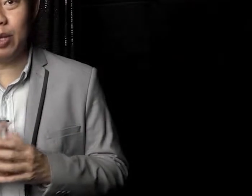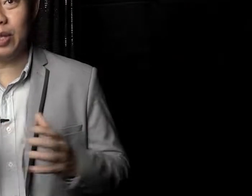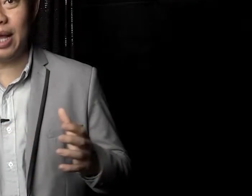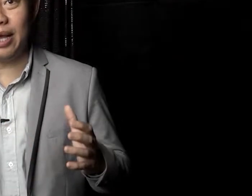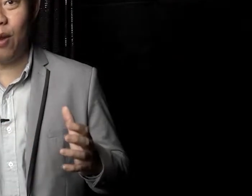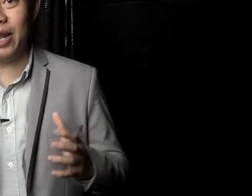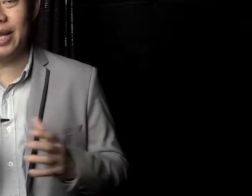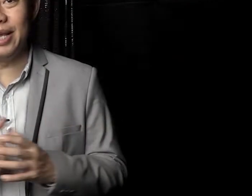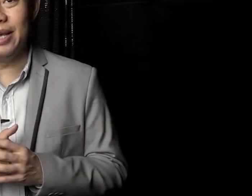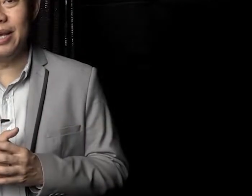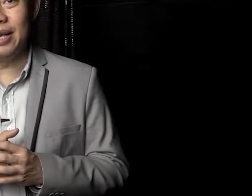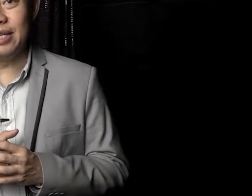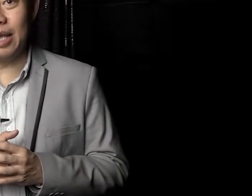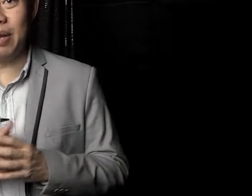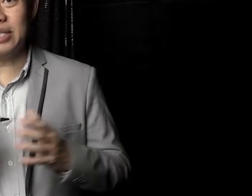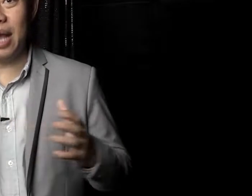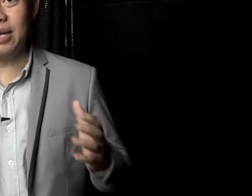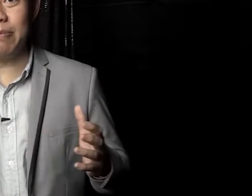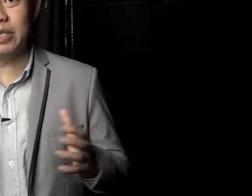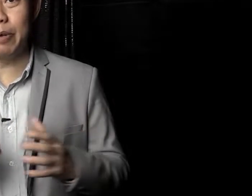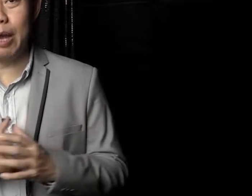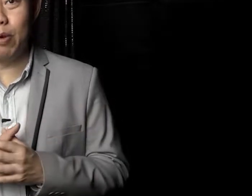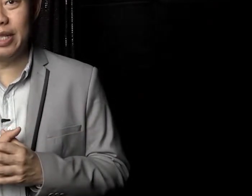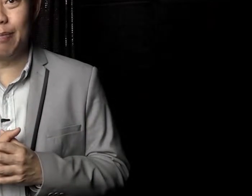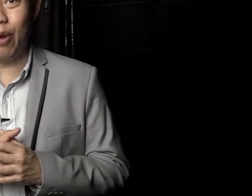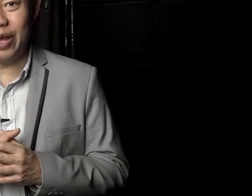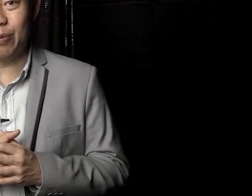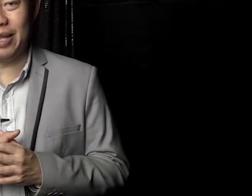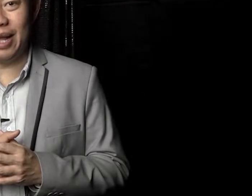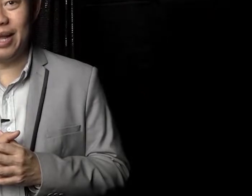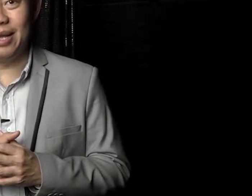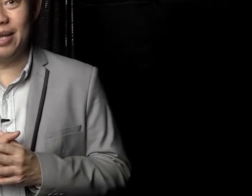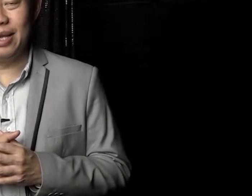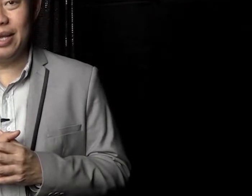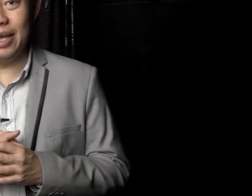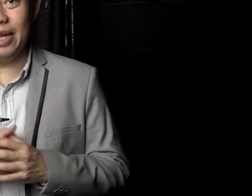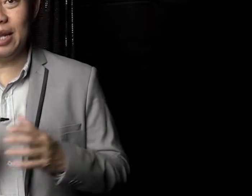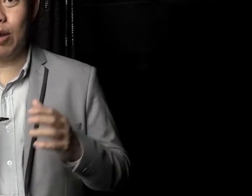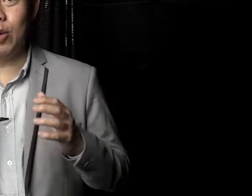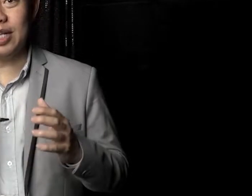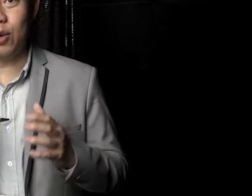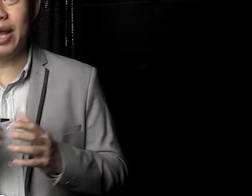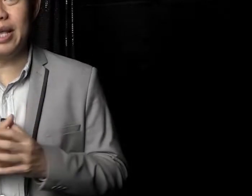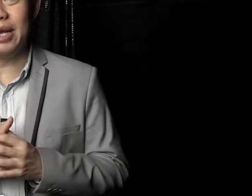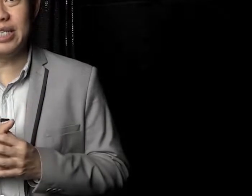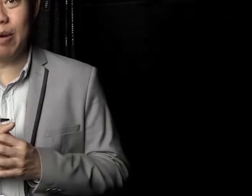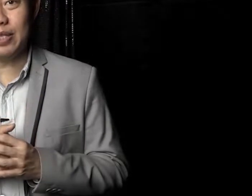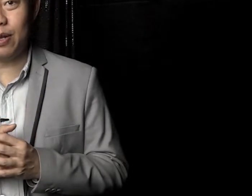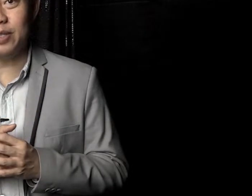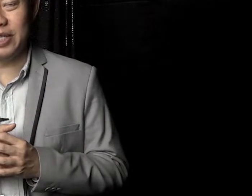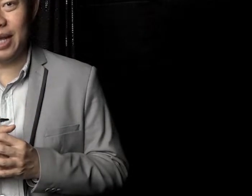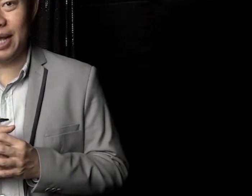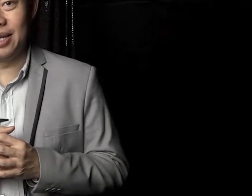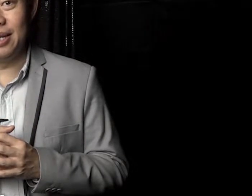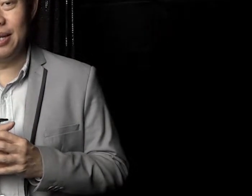yang mengikuti KKR online ini, saya mengajak Anda bisa bergabung di dalam Connect Group kita. Ini adalah komunitas rohani yang Gereja Mawar